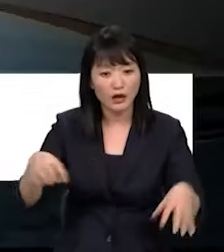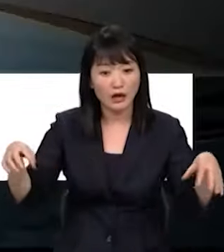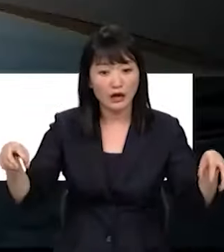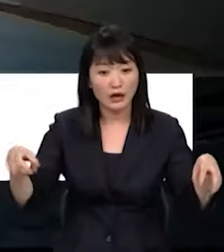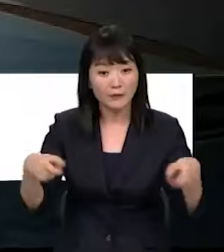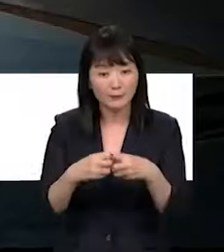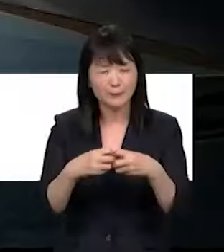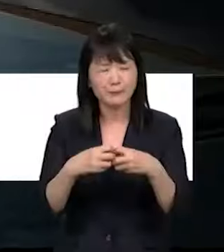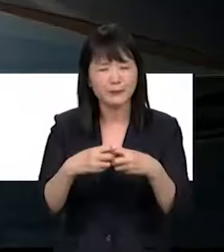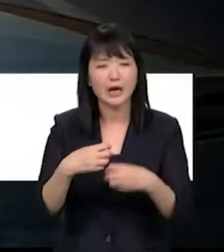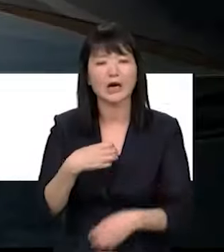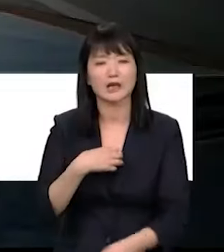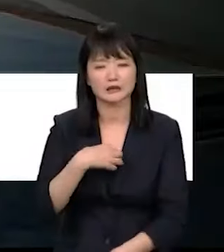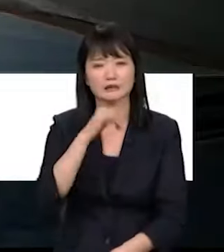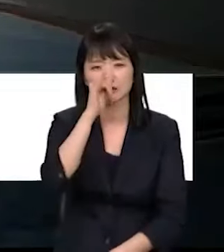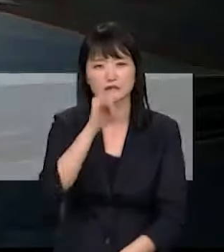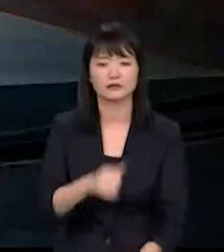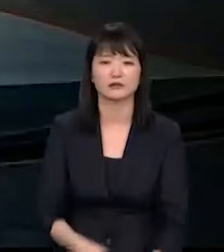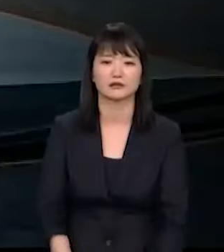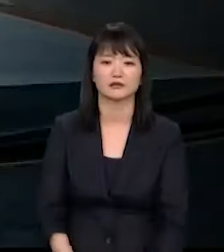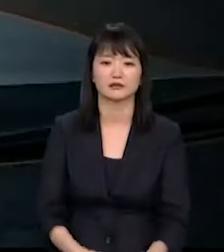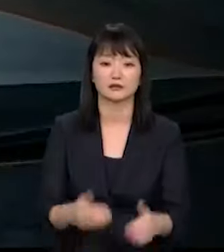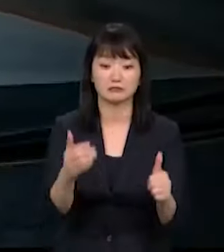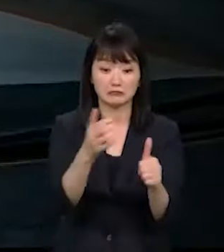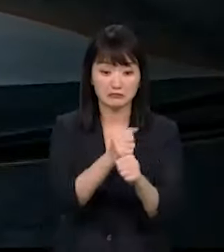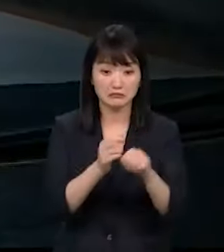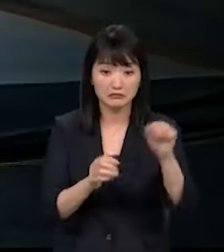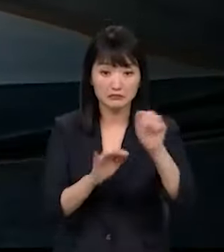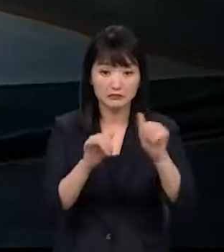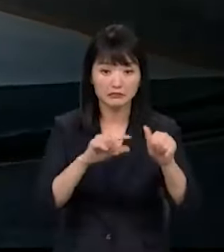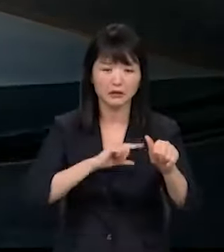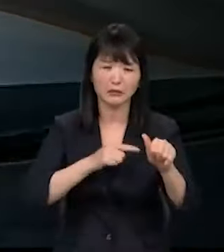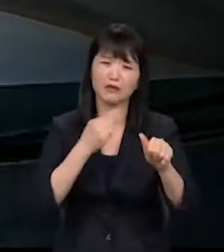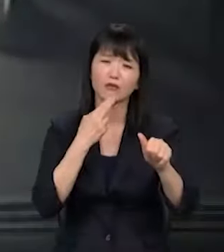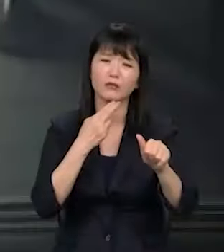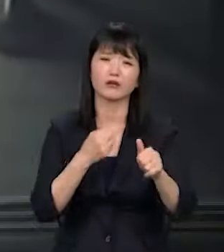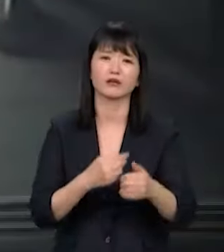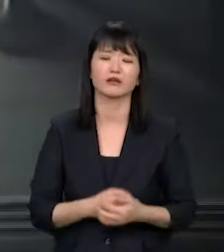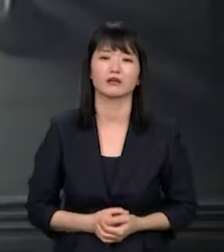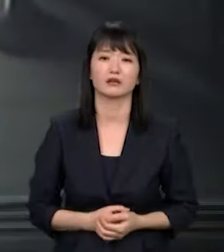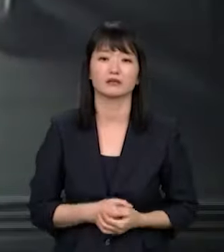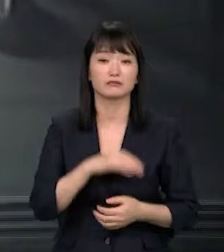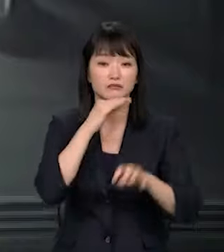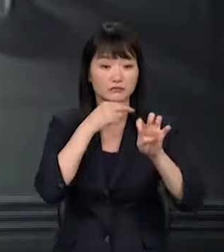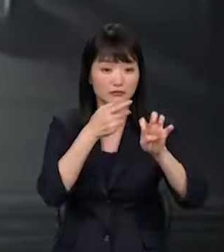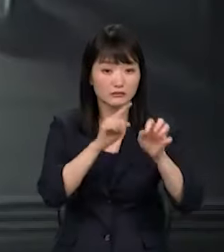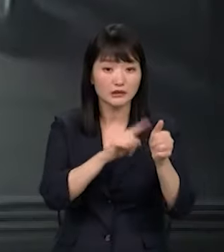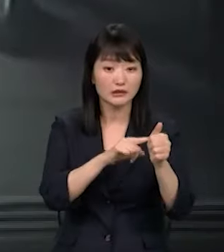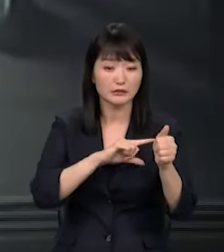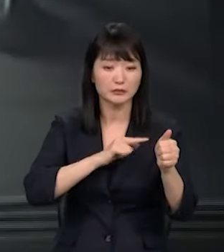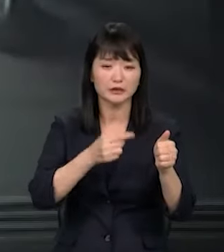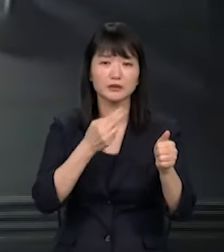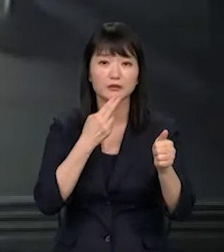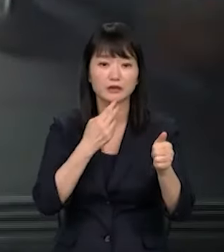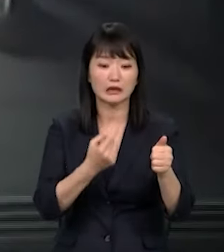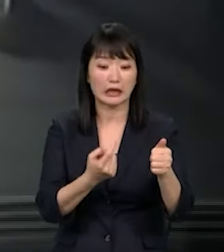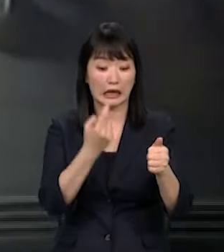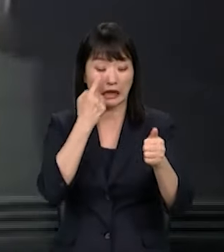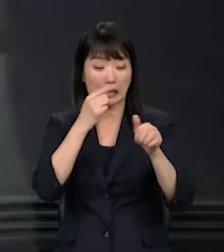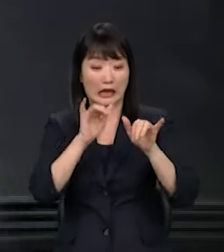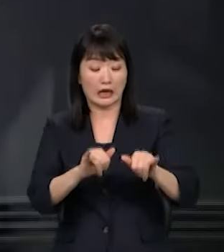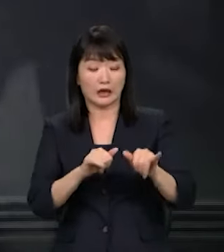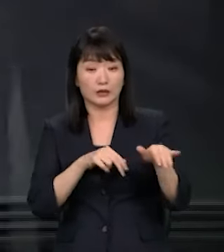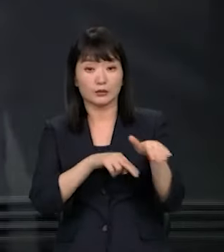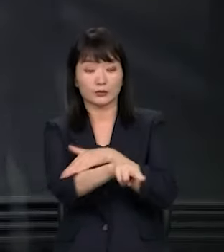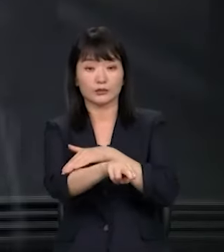이어 수도 있었던 상황이었죠 잡고보니 운전자는 면허가 없었습니다 40 는 무면허 사실이 탈론 날까 봐